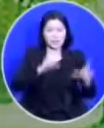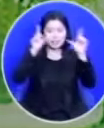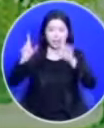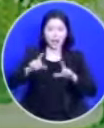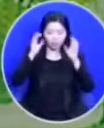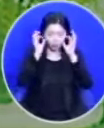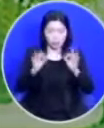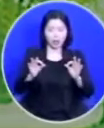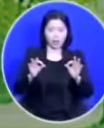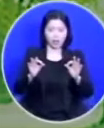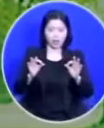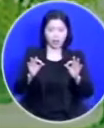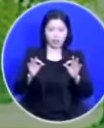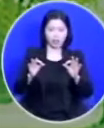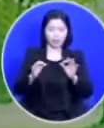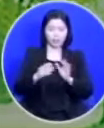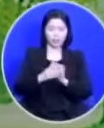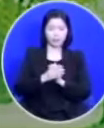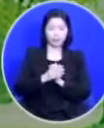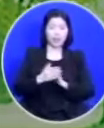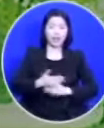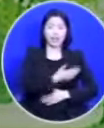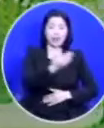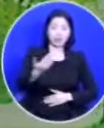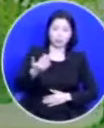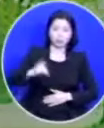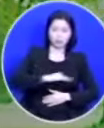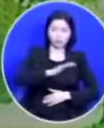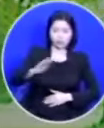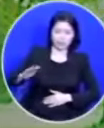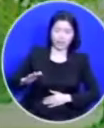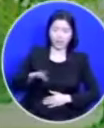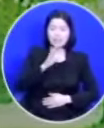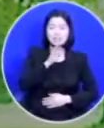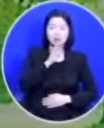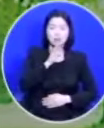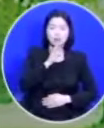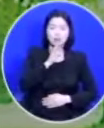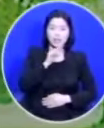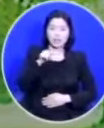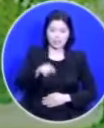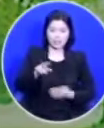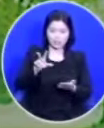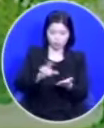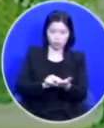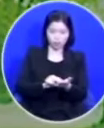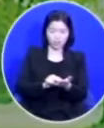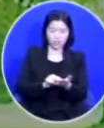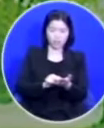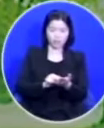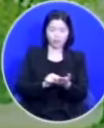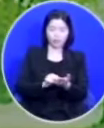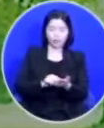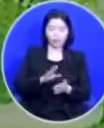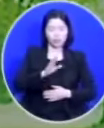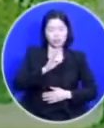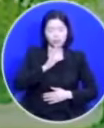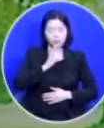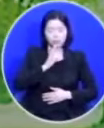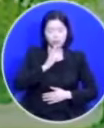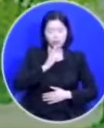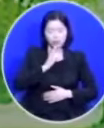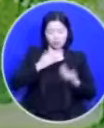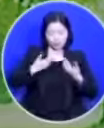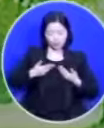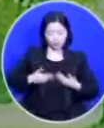보는 거예요 여러분 우리가 정말 이 문제를 진지하게 생각해야